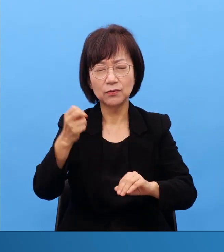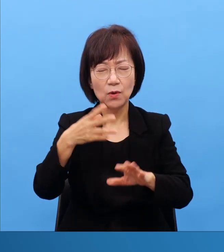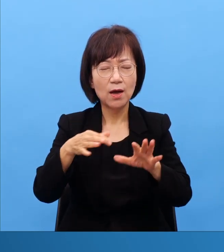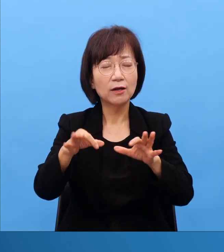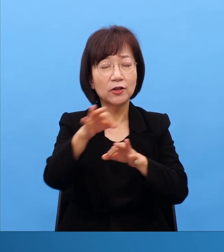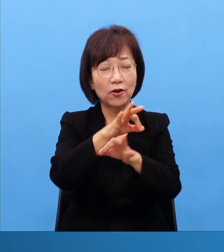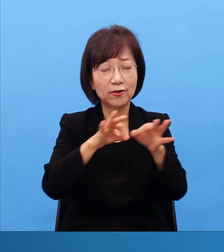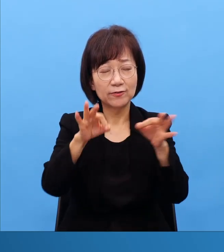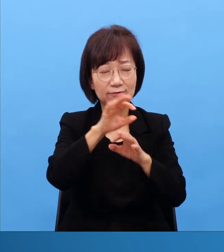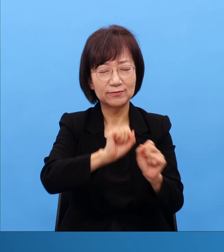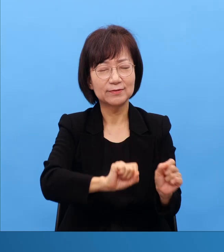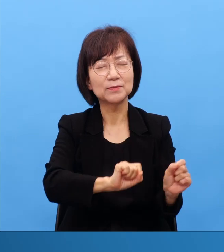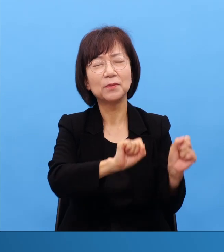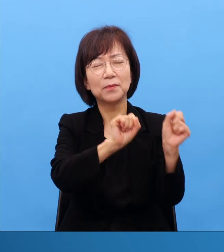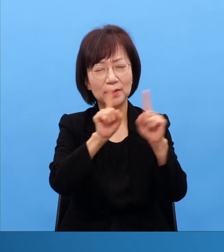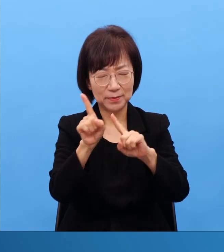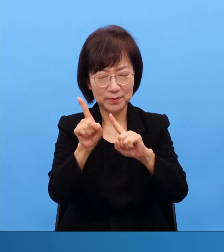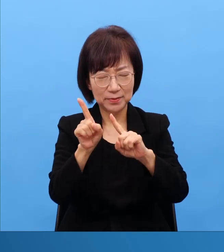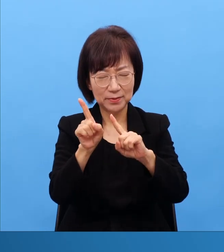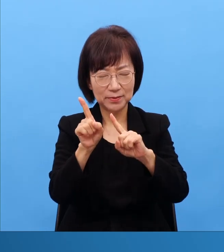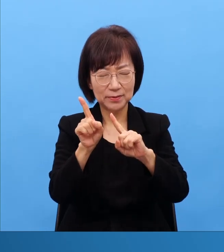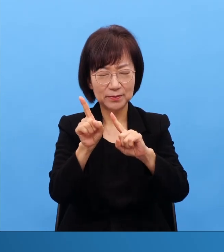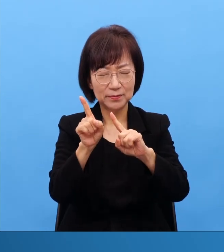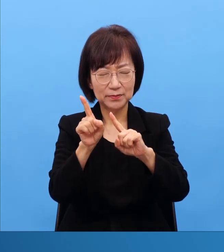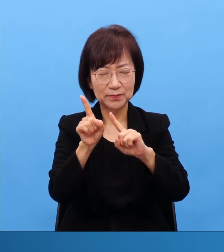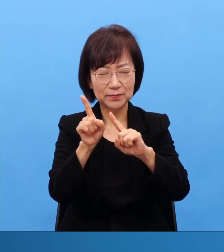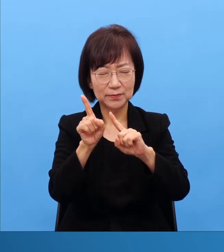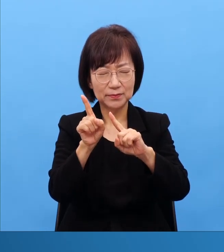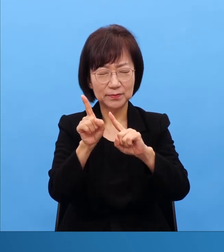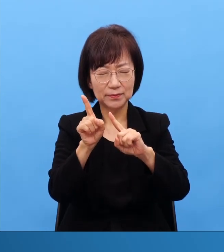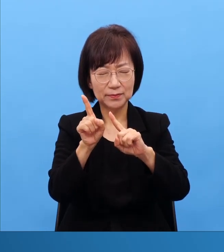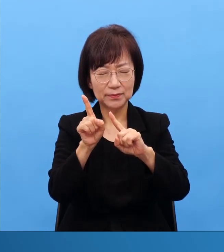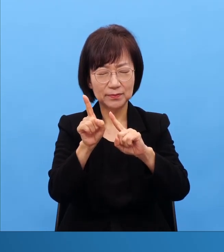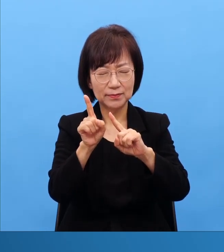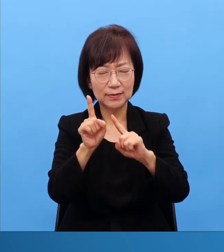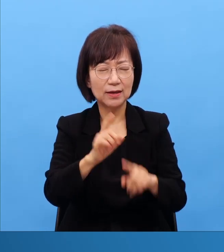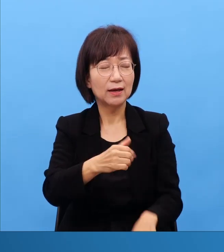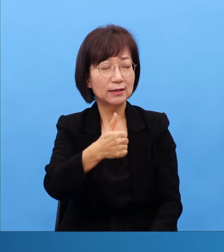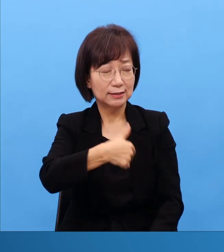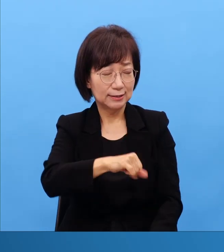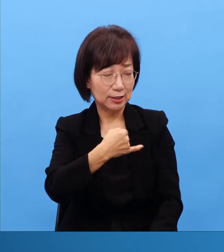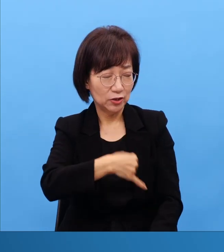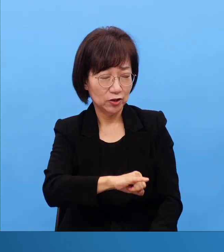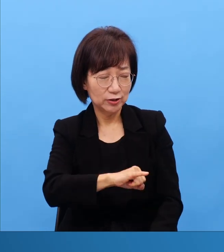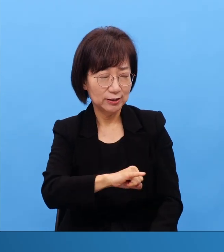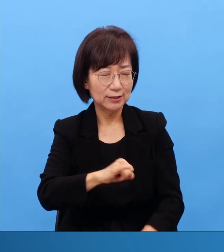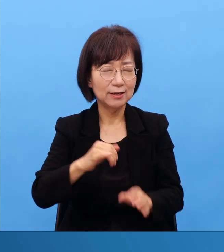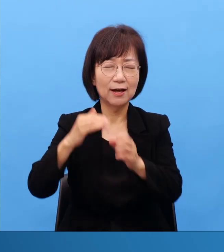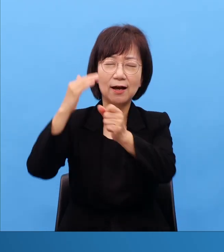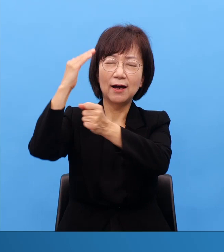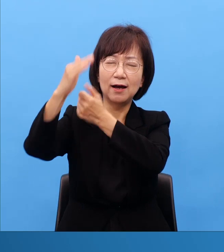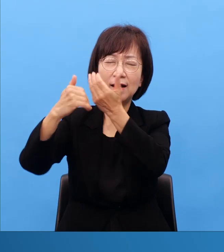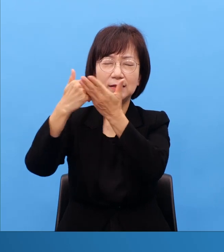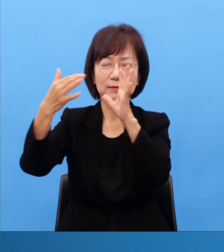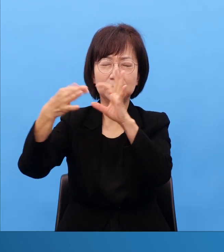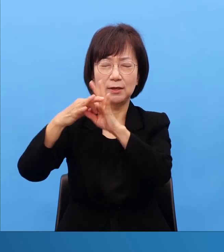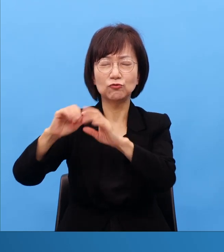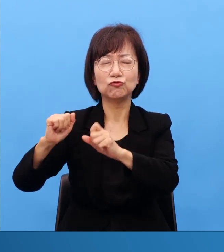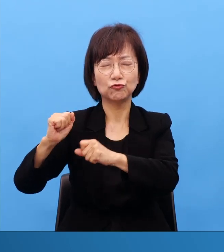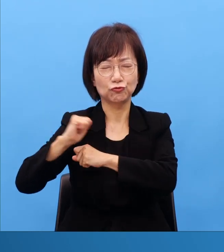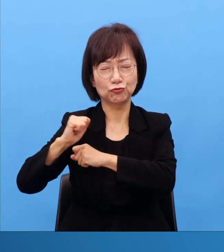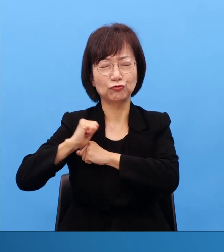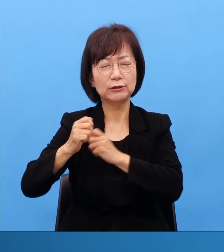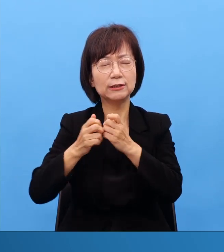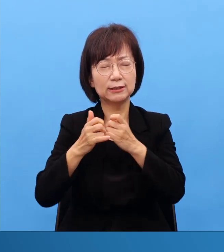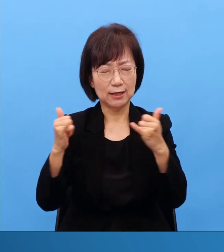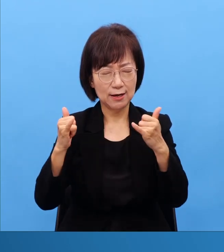경제가 회복되어지며 Our economy restored. 자녀들이 하나님의 군사로 자라나게 하옵소서. And our children raised